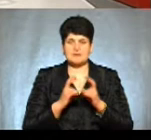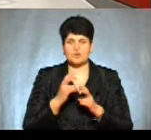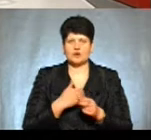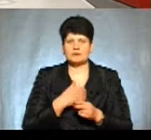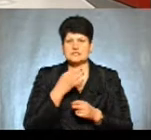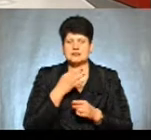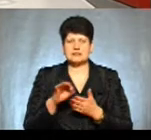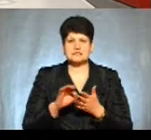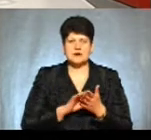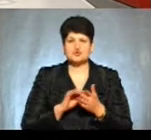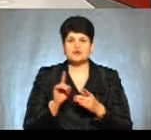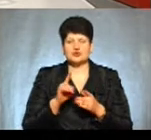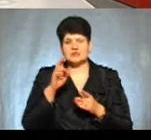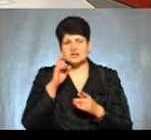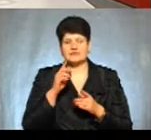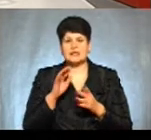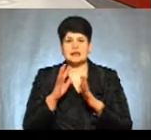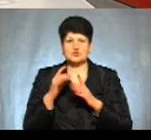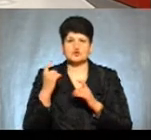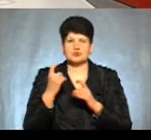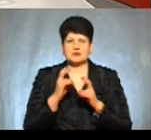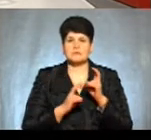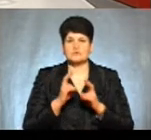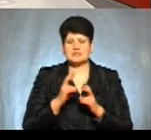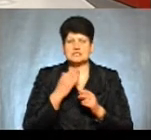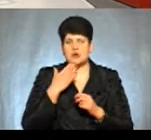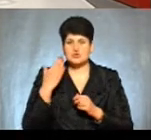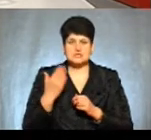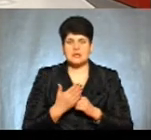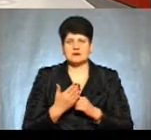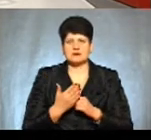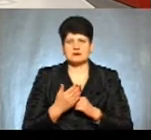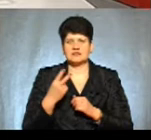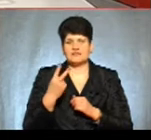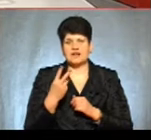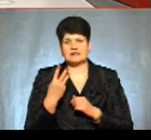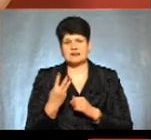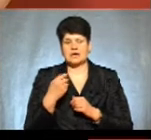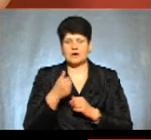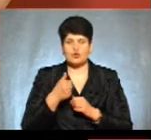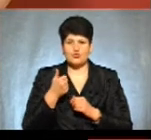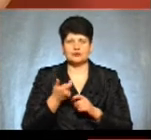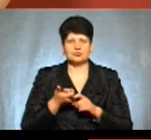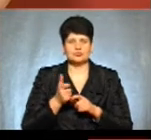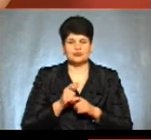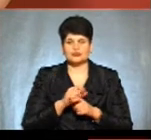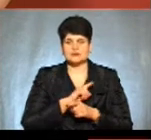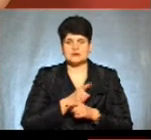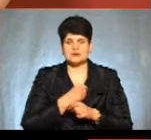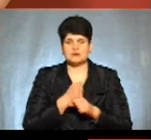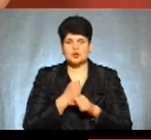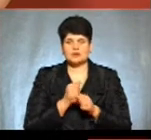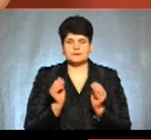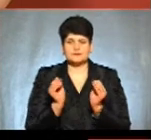зазначити, що в державних лісогосподарських підприємствах за останні 2-3 роки надзвичайно потужно працюють